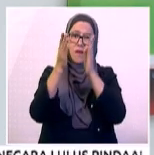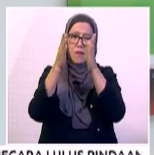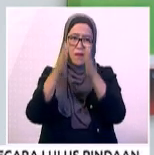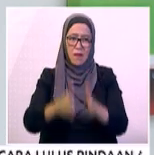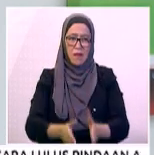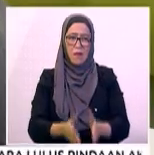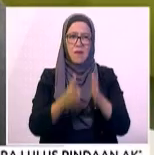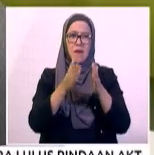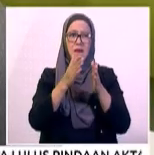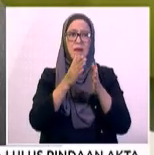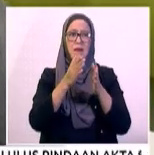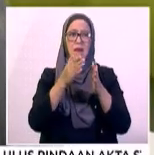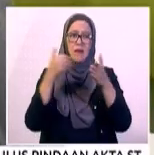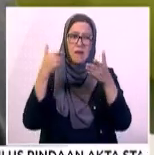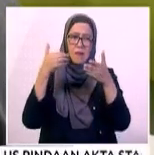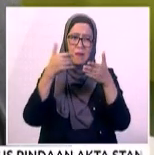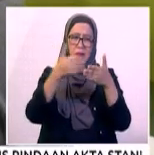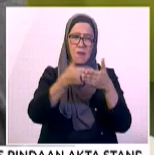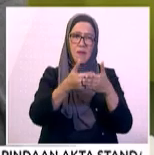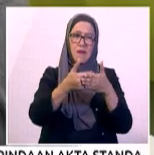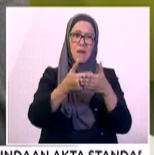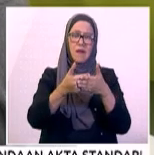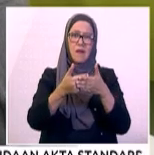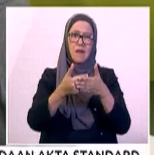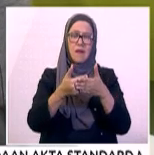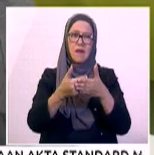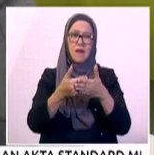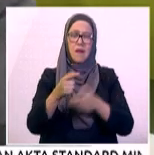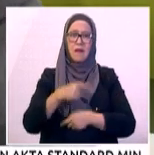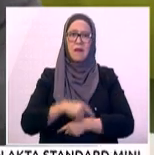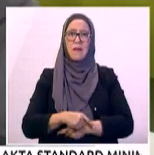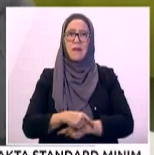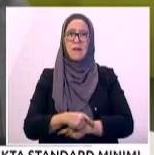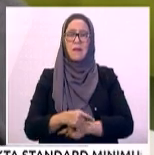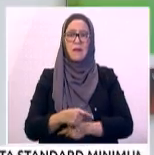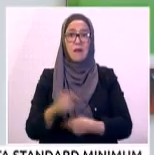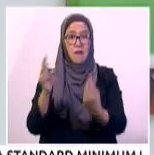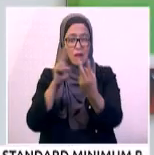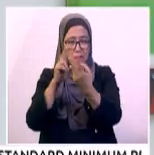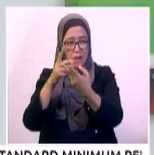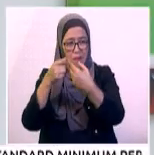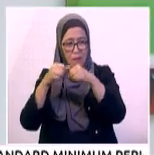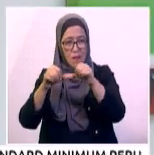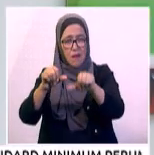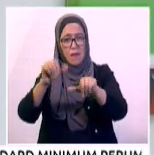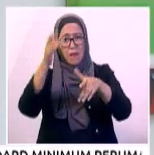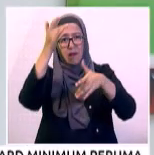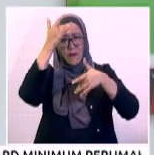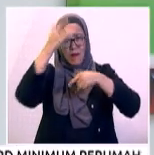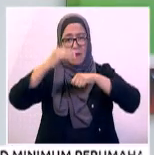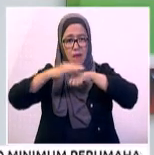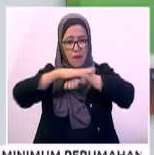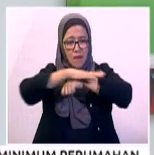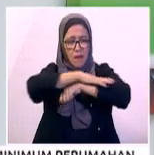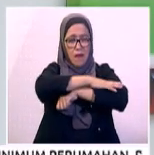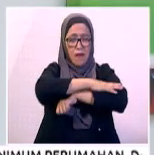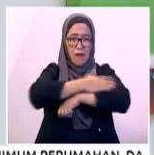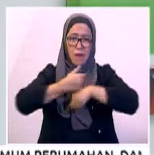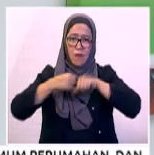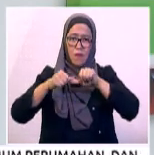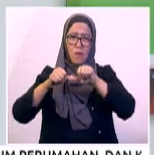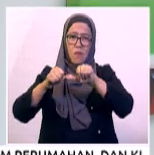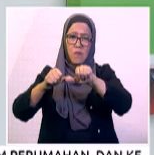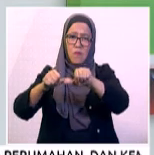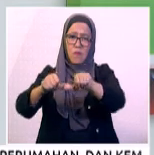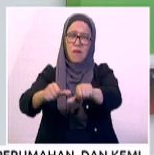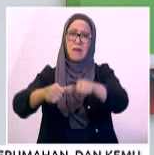sampailah pasangannya itu mengidap kanser, dan mereka still fight until diorang punya